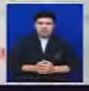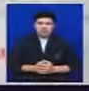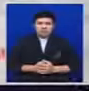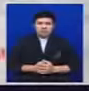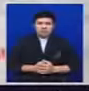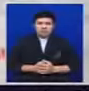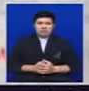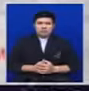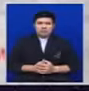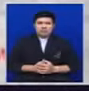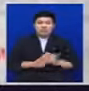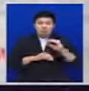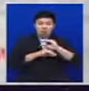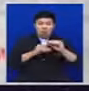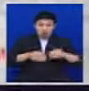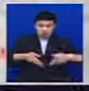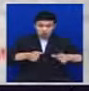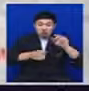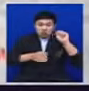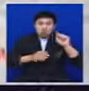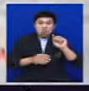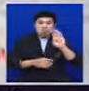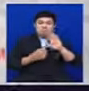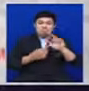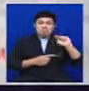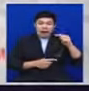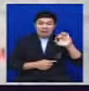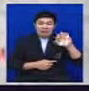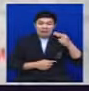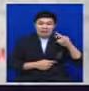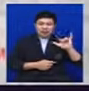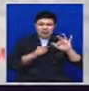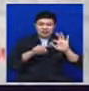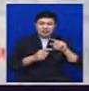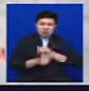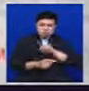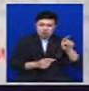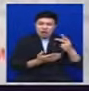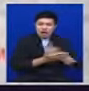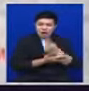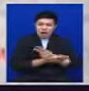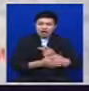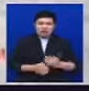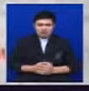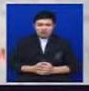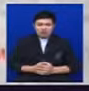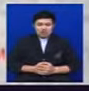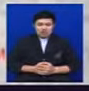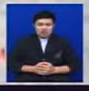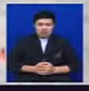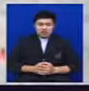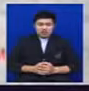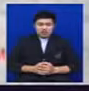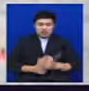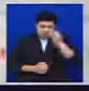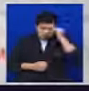โครงการก่อสร้างมอเตอร์เวย์สายบางใหญ่กาญจนบุรีกำลังถูกตั้งคำถามจากประชาชนที่ได้รับผลกระทบถึงหลักธรรมาภิบาลของหน่